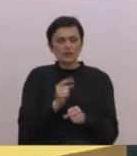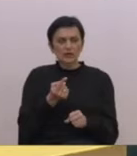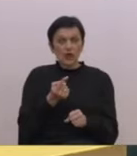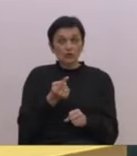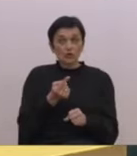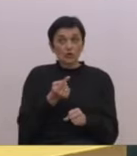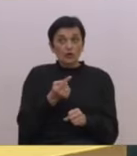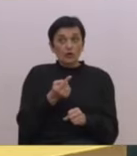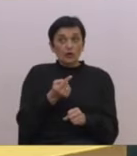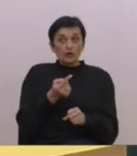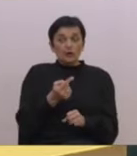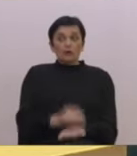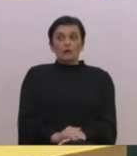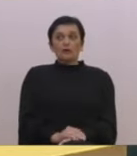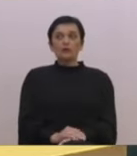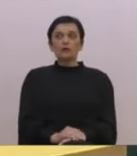ხო და